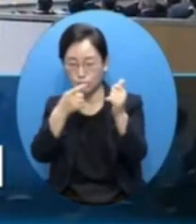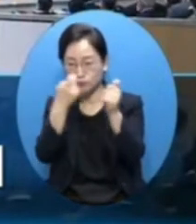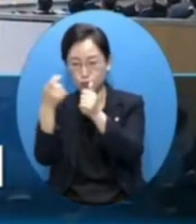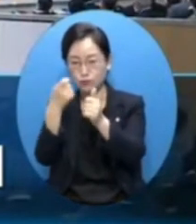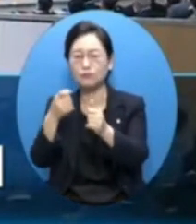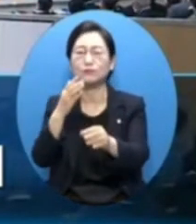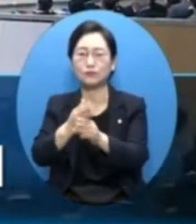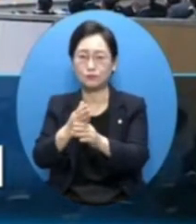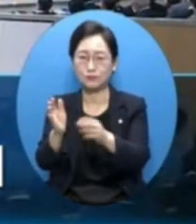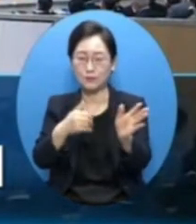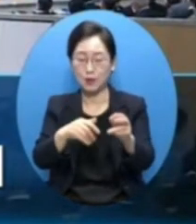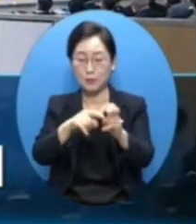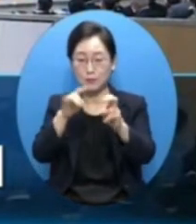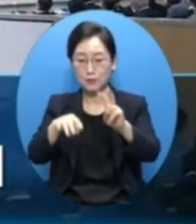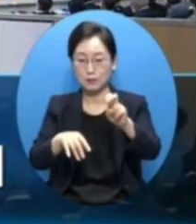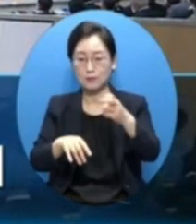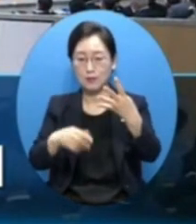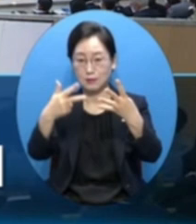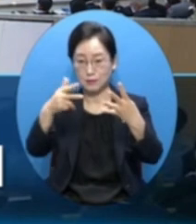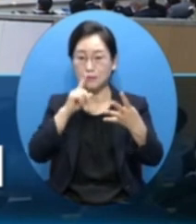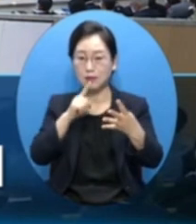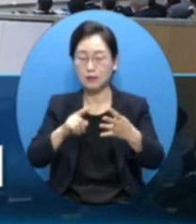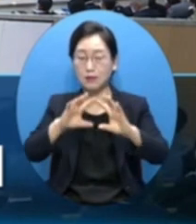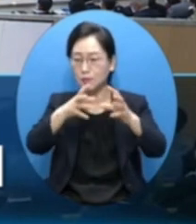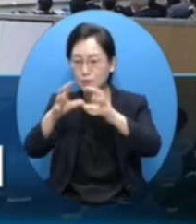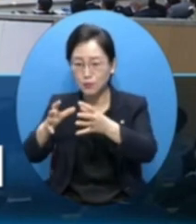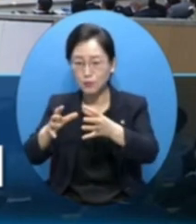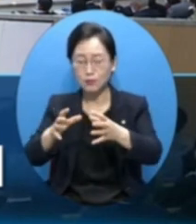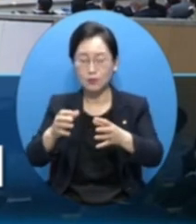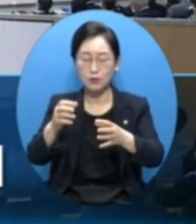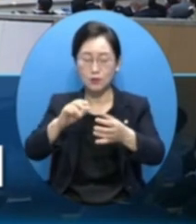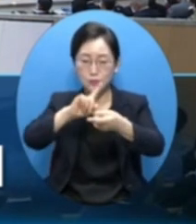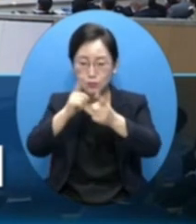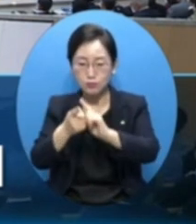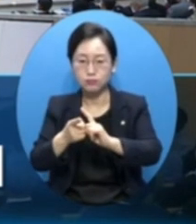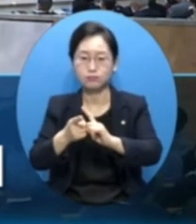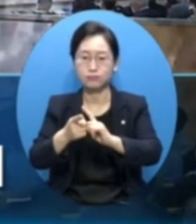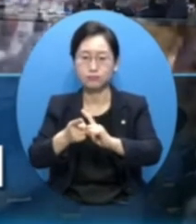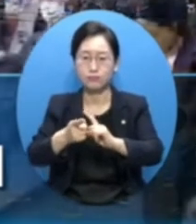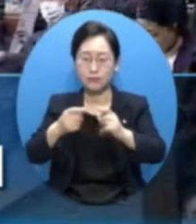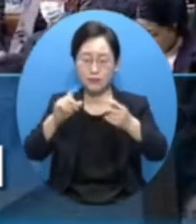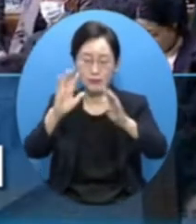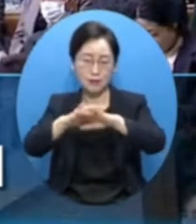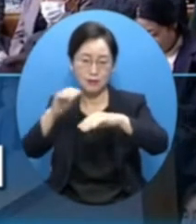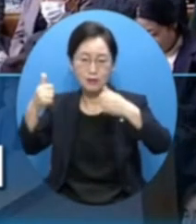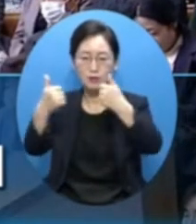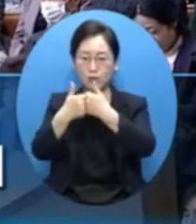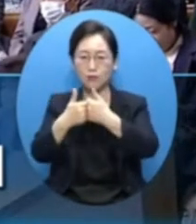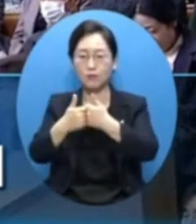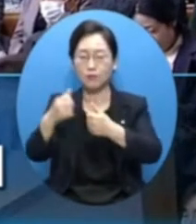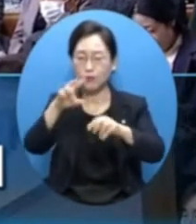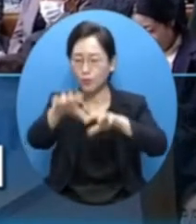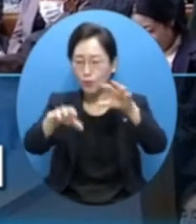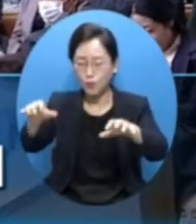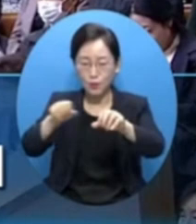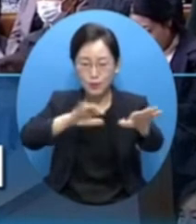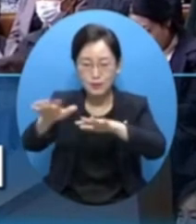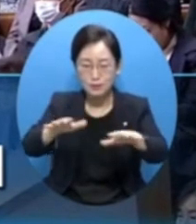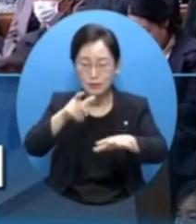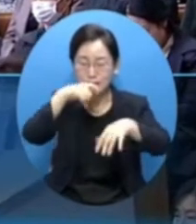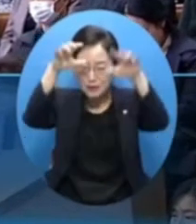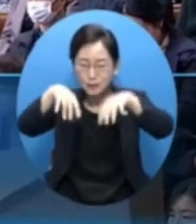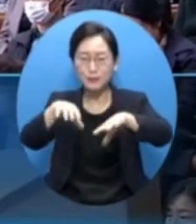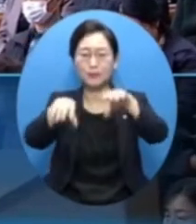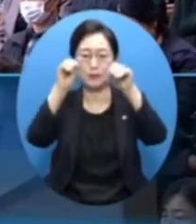8절에 이렇게 말씀하셨습니다. 민족이 민족을 나라가 나라를 대적하여 일어나겠고 곳곳에 기근과 지진이 있으리니